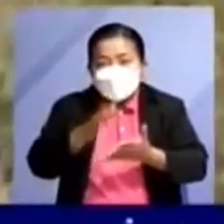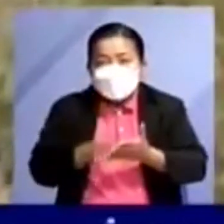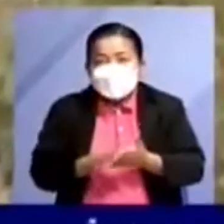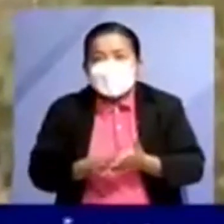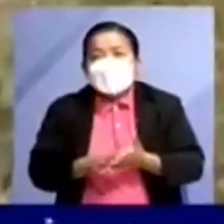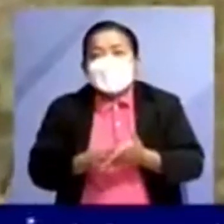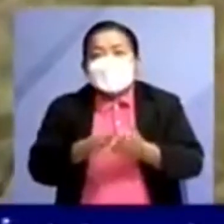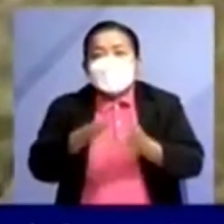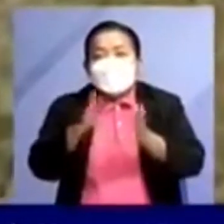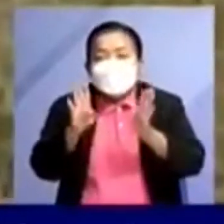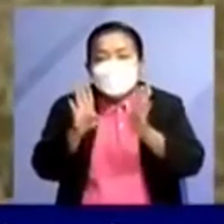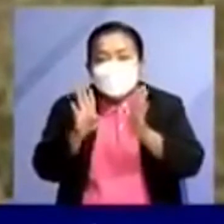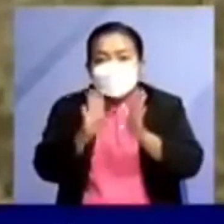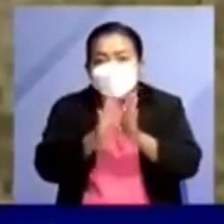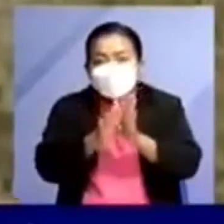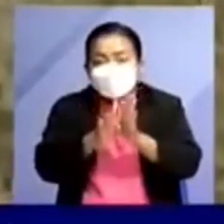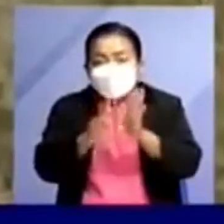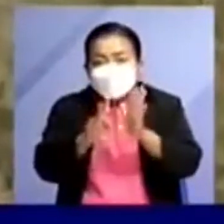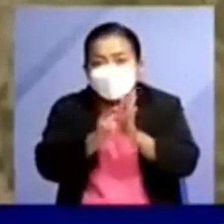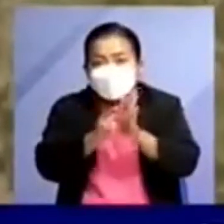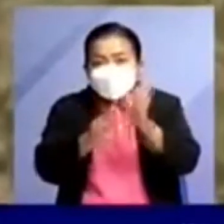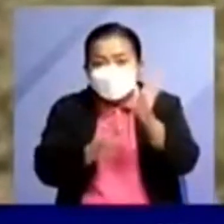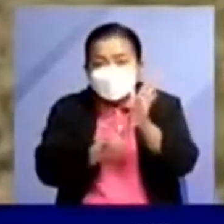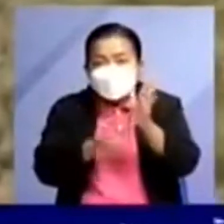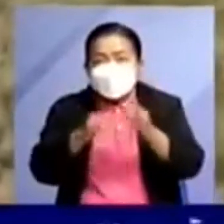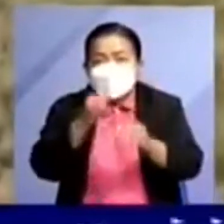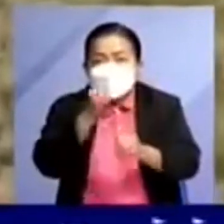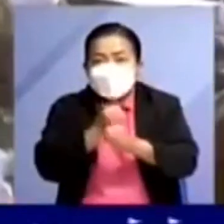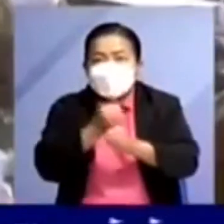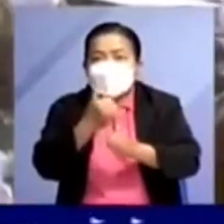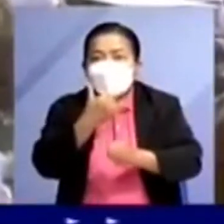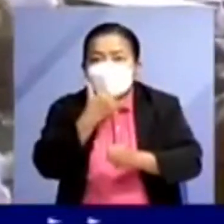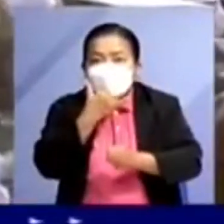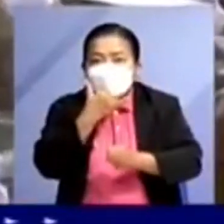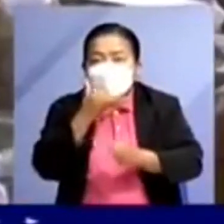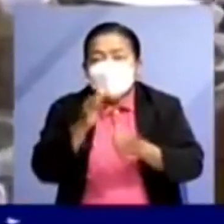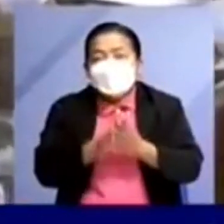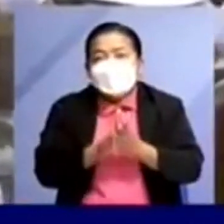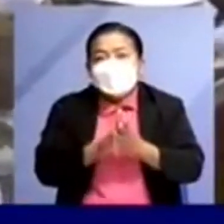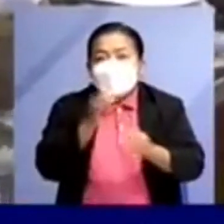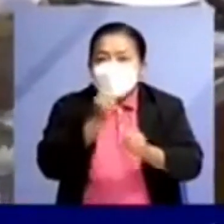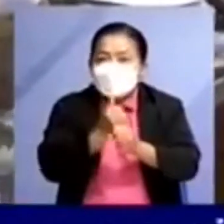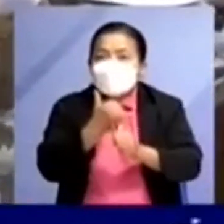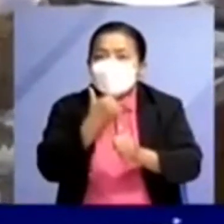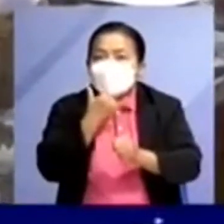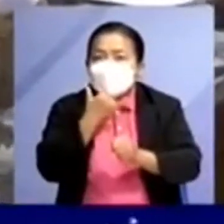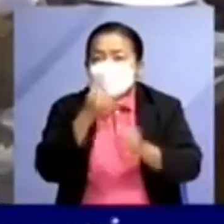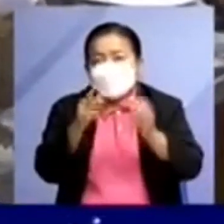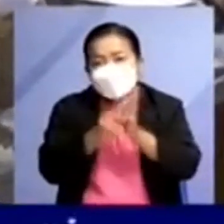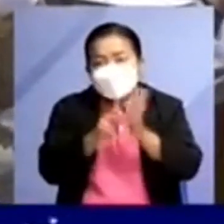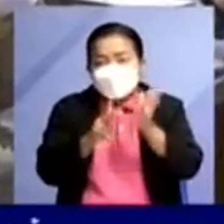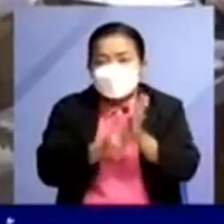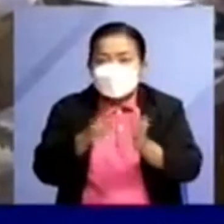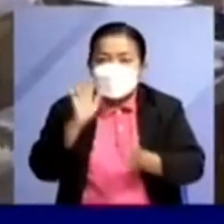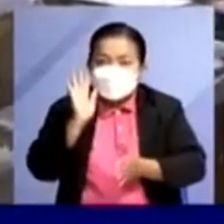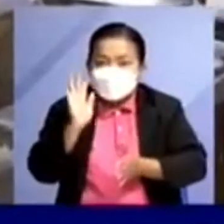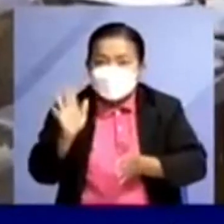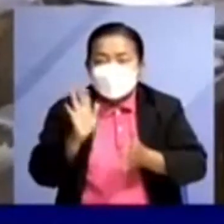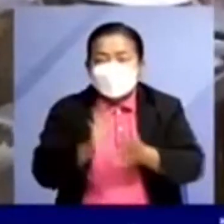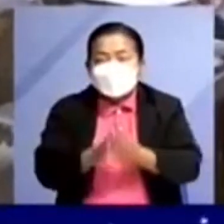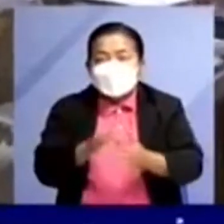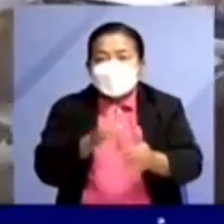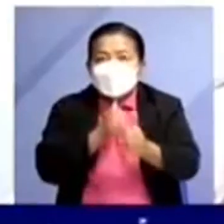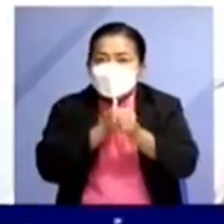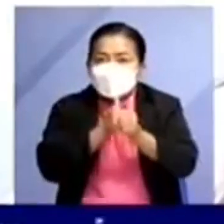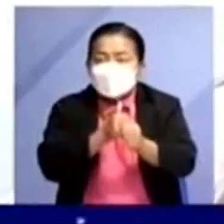ที่และบทลงโทษหากจงใจกระทำผิดกฎหมายด้วยนะครับทั้งนี้เนี่ยหากพบการกระทำความผิดตามพระราชบัญญัติคุ้มครอง